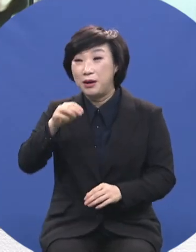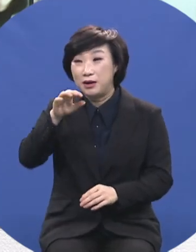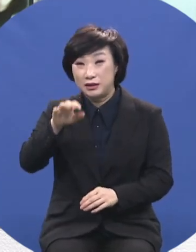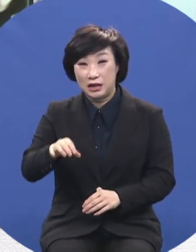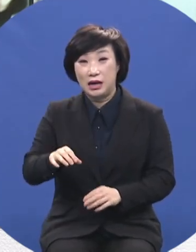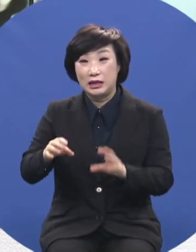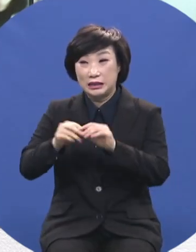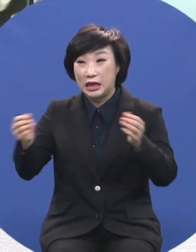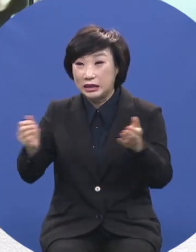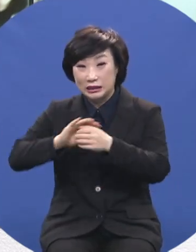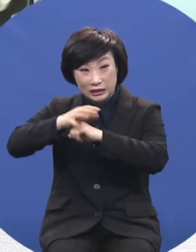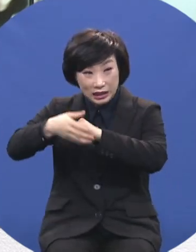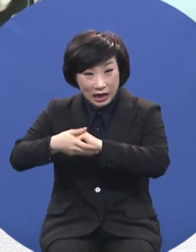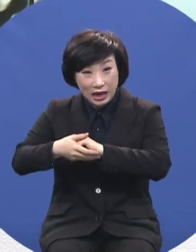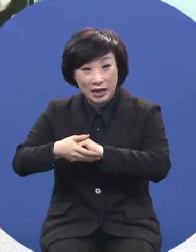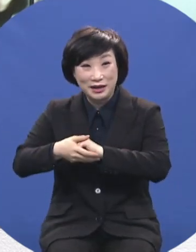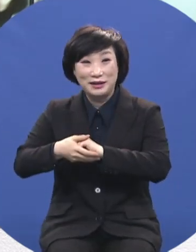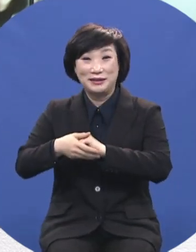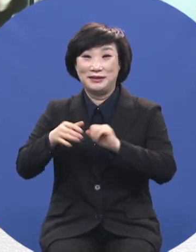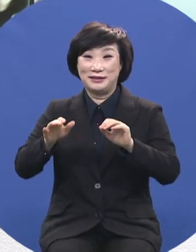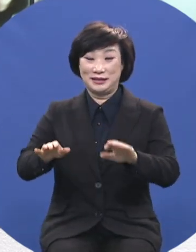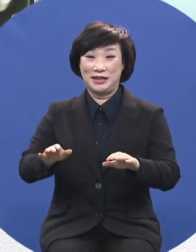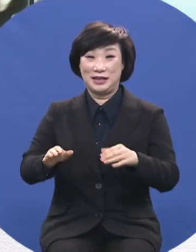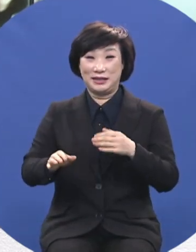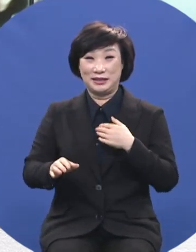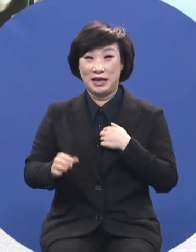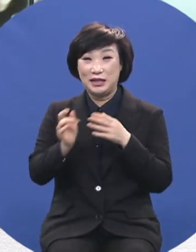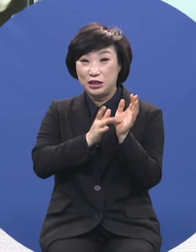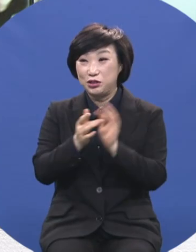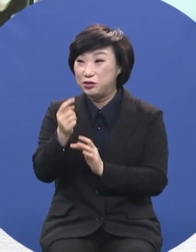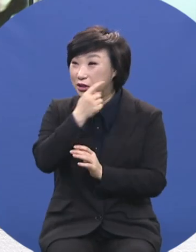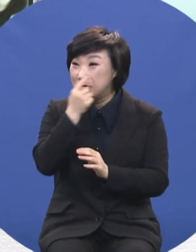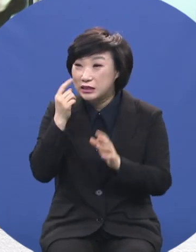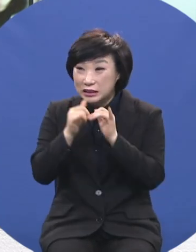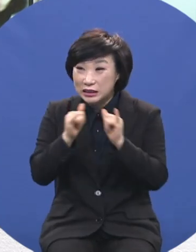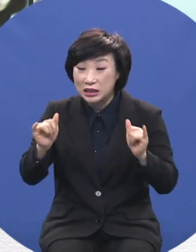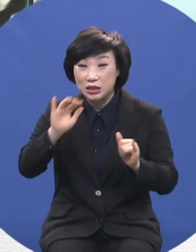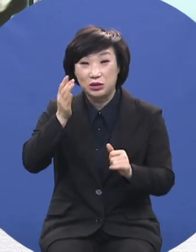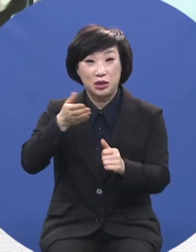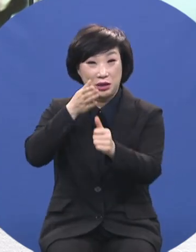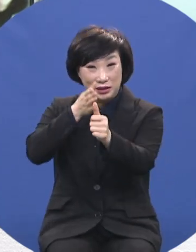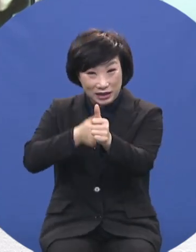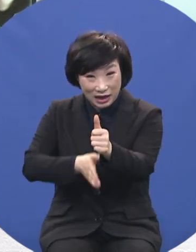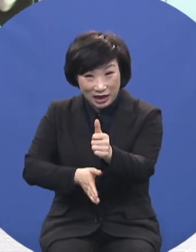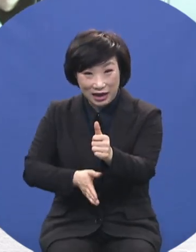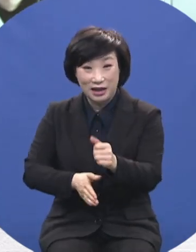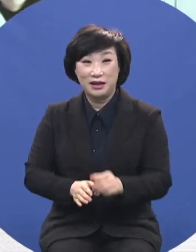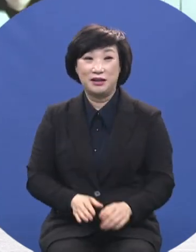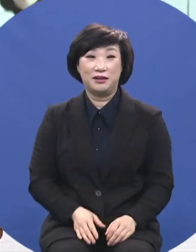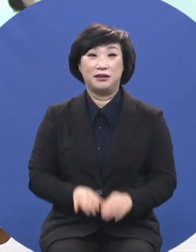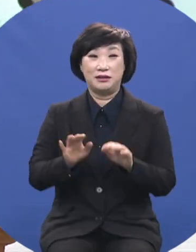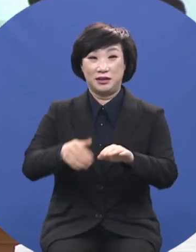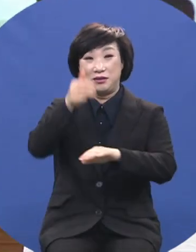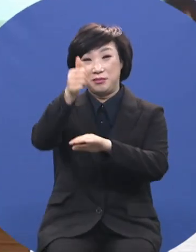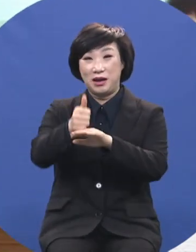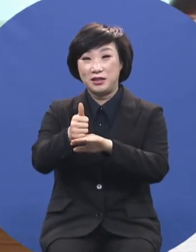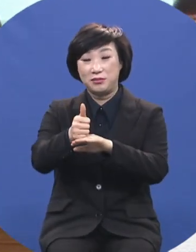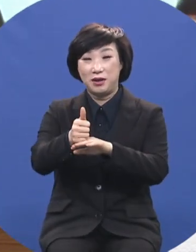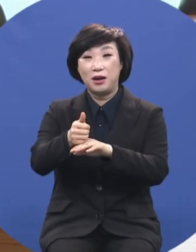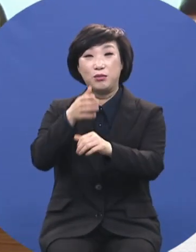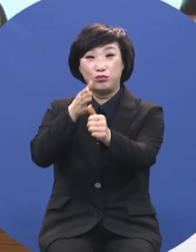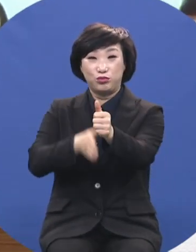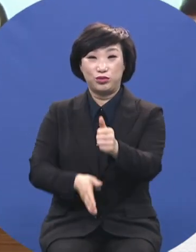사마리아와 땅끝까지 이르러 내 증인이 되라. 이 마지막 최후의